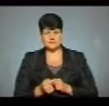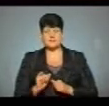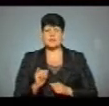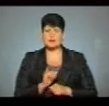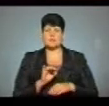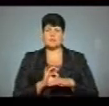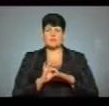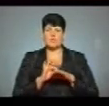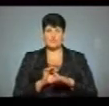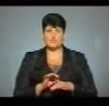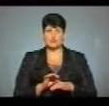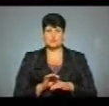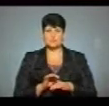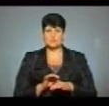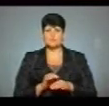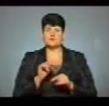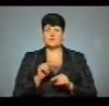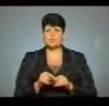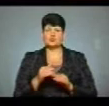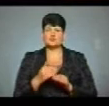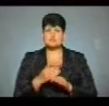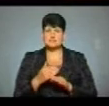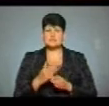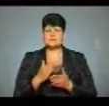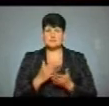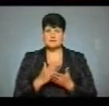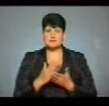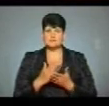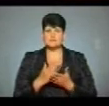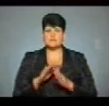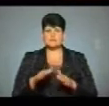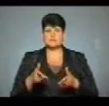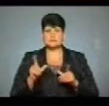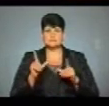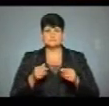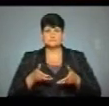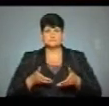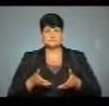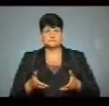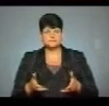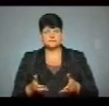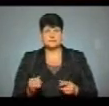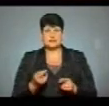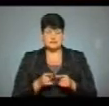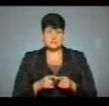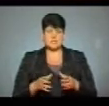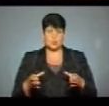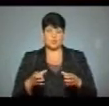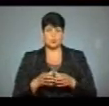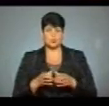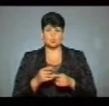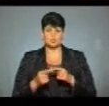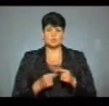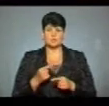проводимо таку частину, де маємо сані, де діти їздять на санях, на санках. І це гуртує наступне покоління,